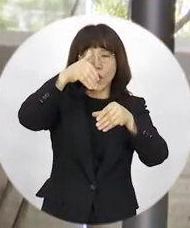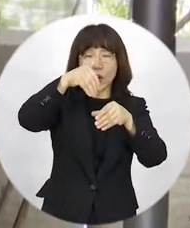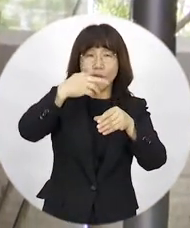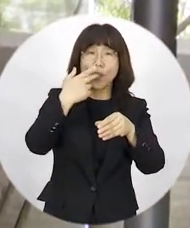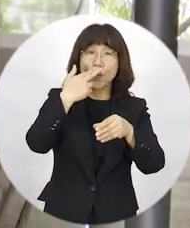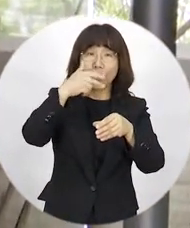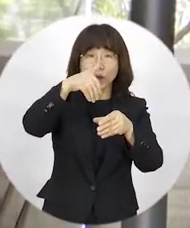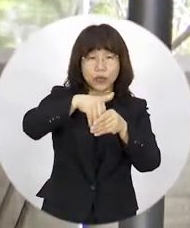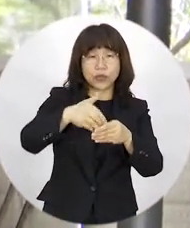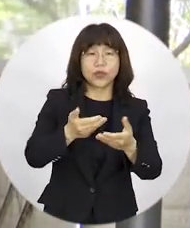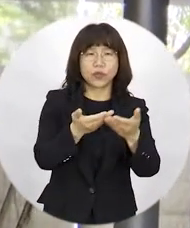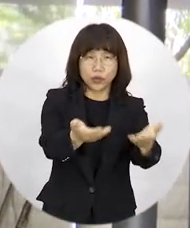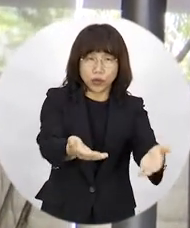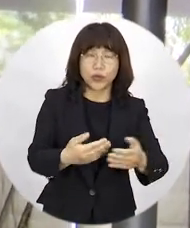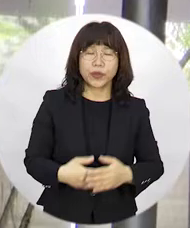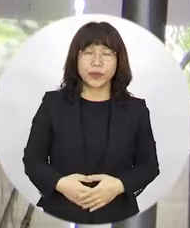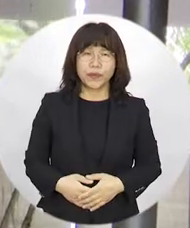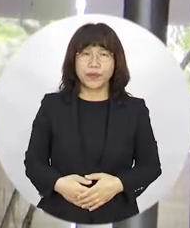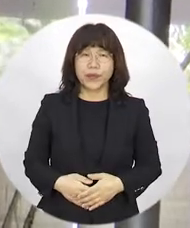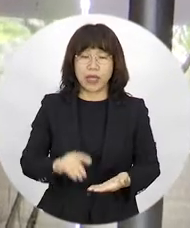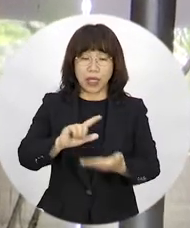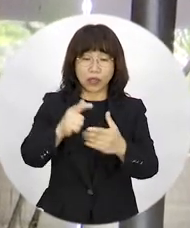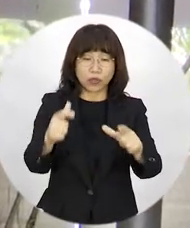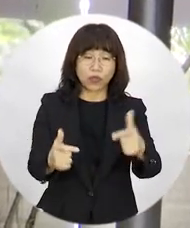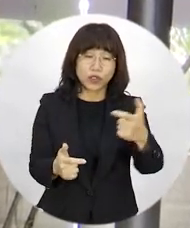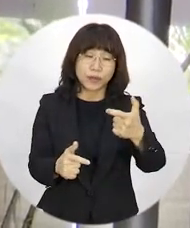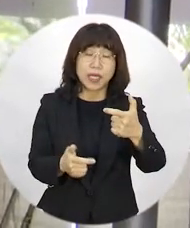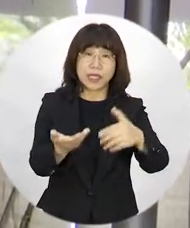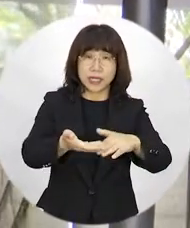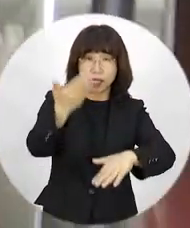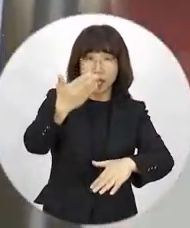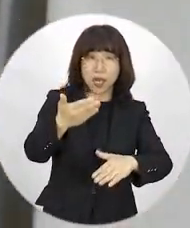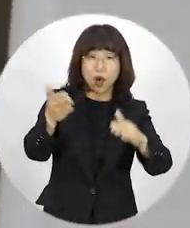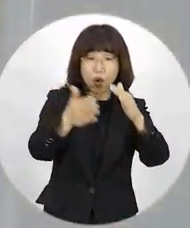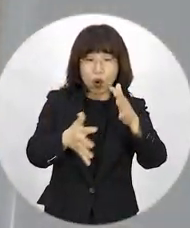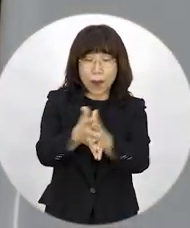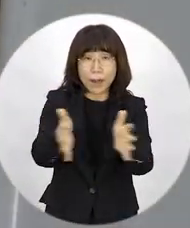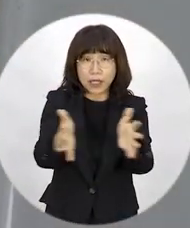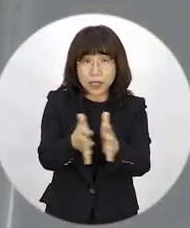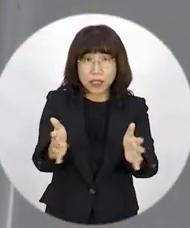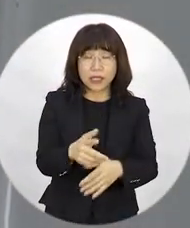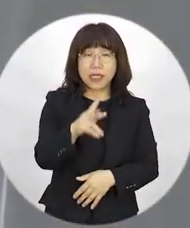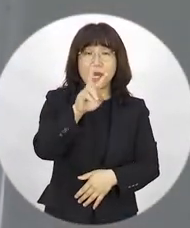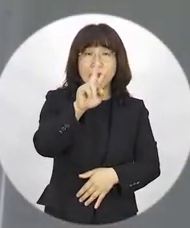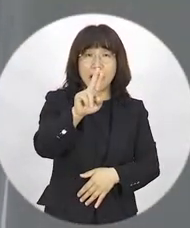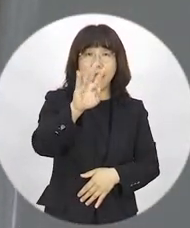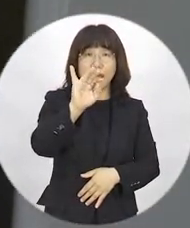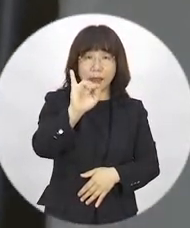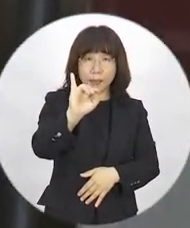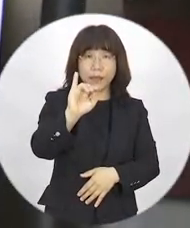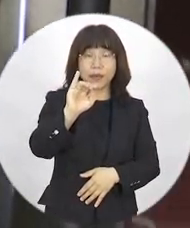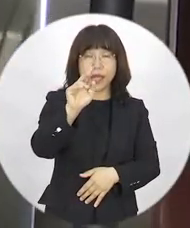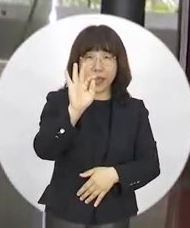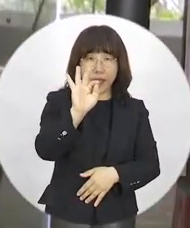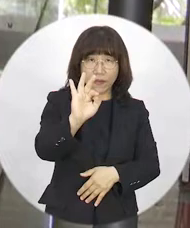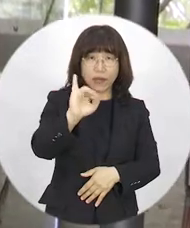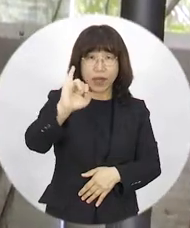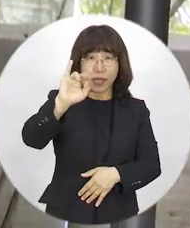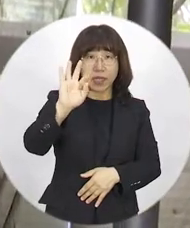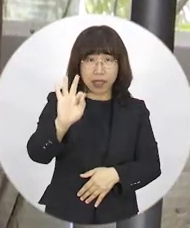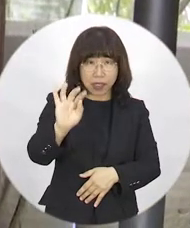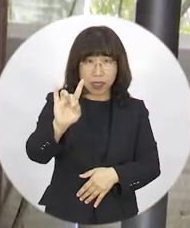생활쓰레기 종량제 봉투가 지급됩니다. 또한 강서구는 60세대 이상 공동주택에는 RFID